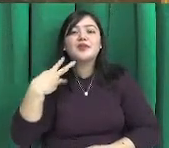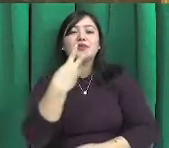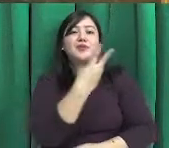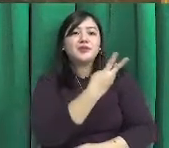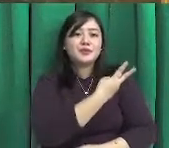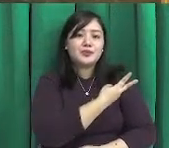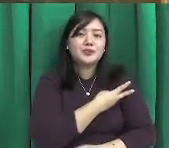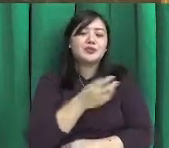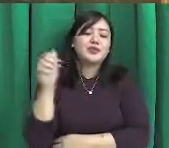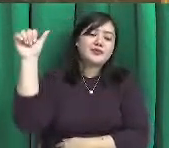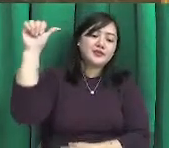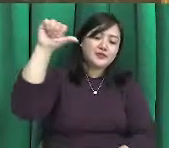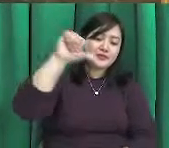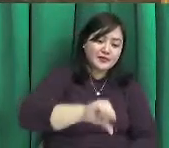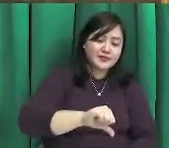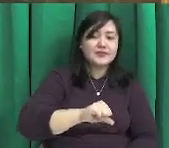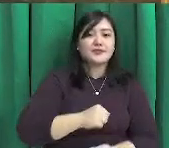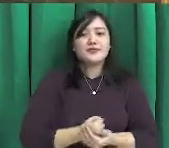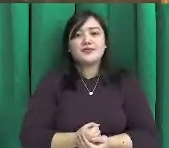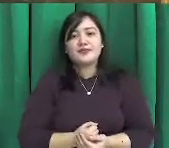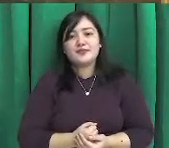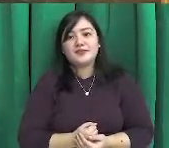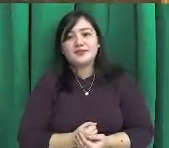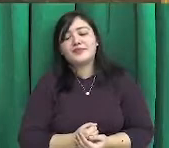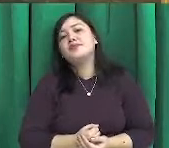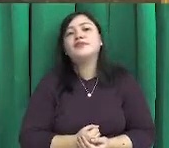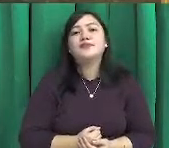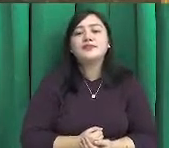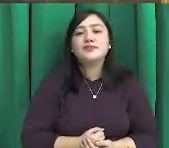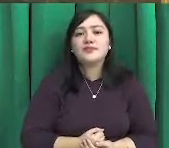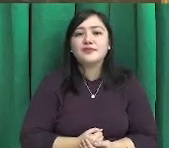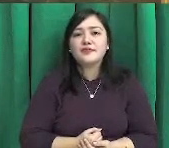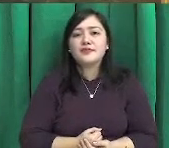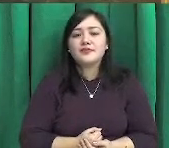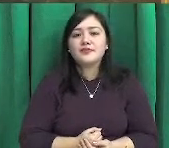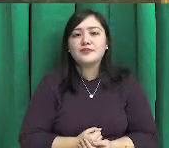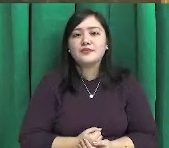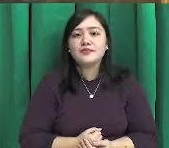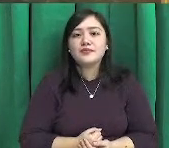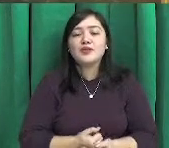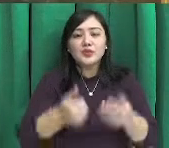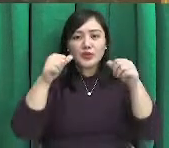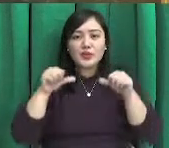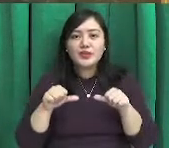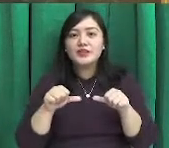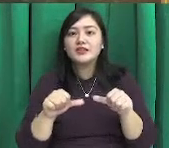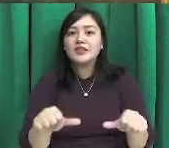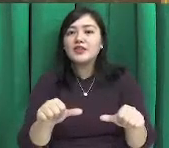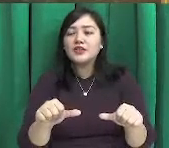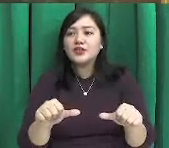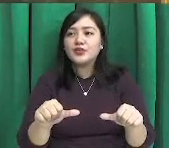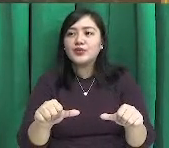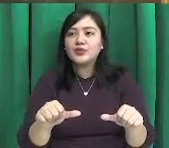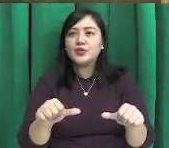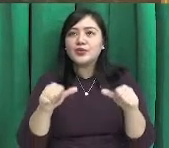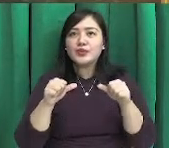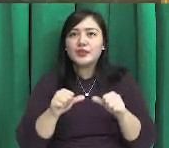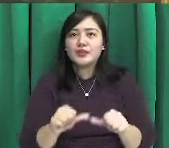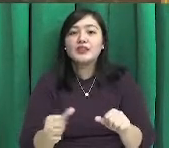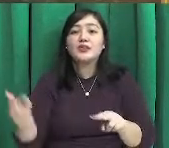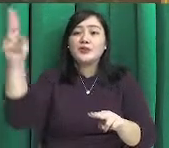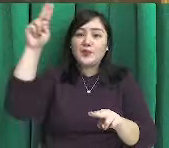increase ng lahat ng nasa service. Yes. Plus, of course, alam naman po natin na ako noon ay